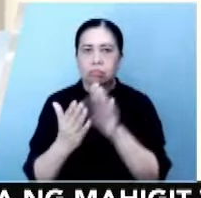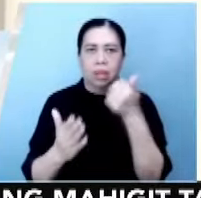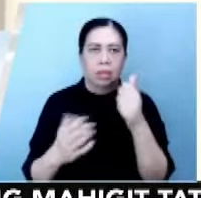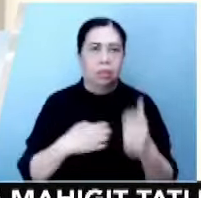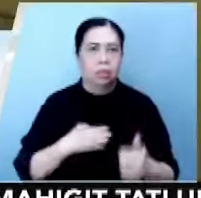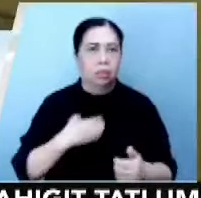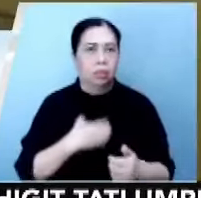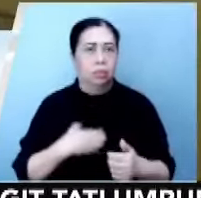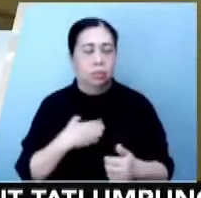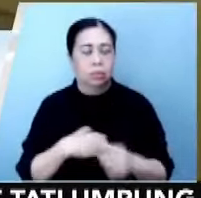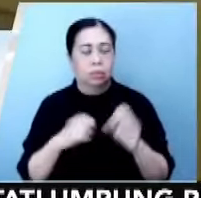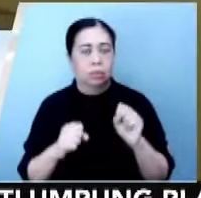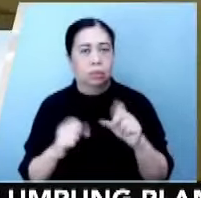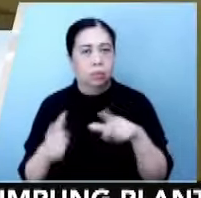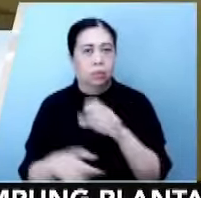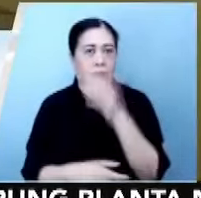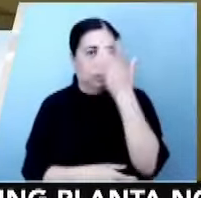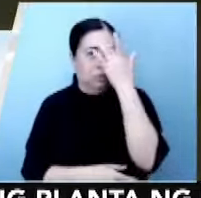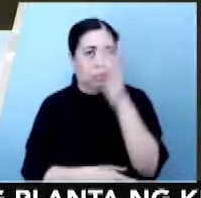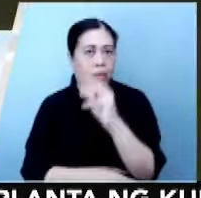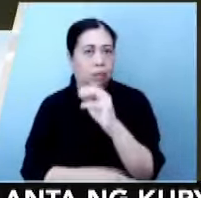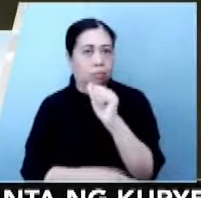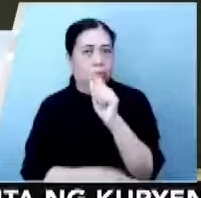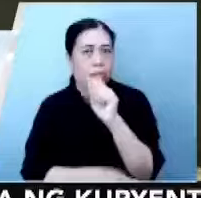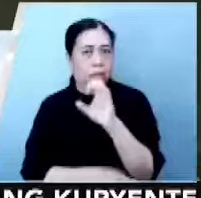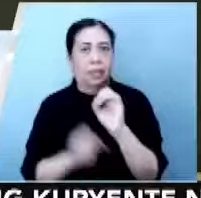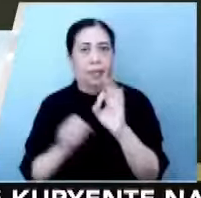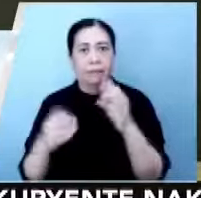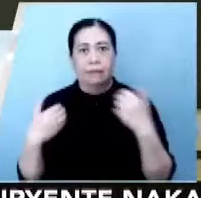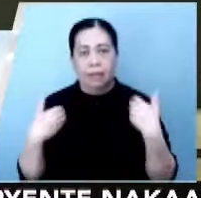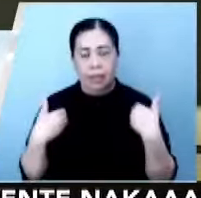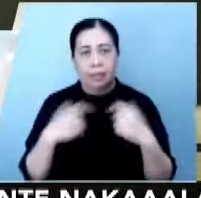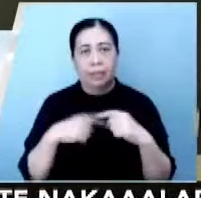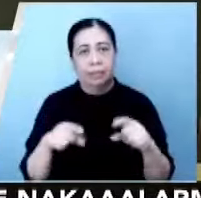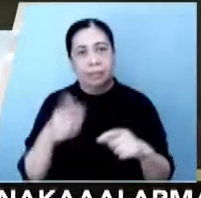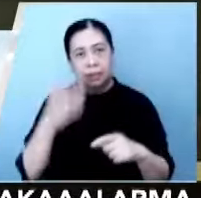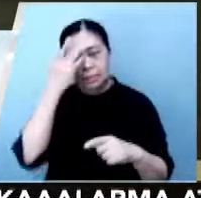posibleng ihain ng Smartmatic kung meron. Sabi naman ng Smartmatic,